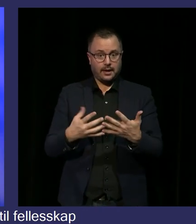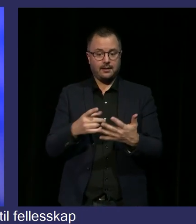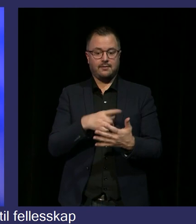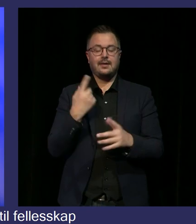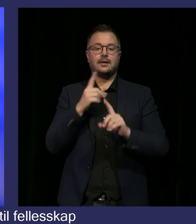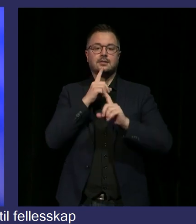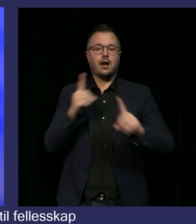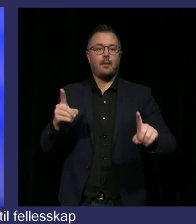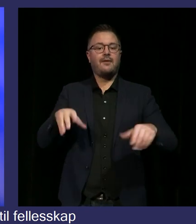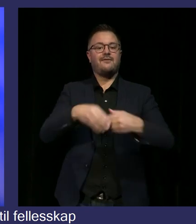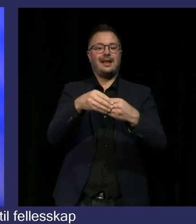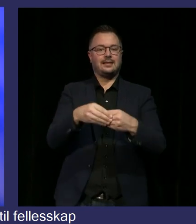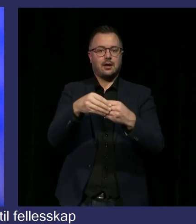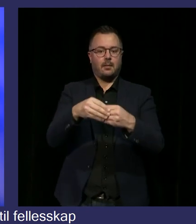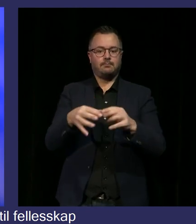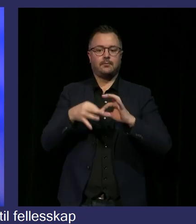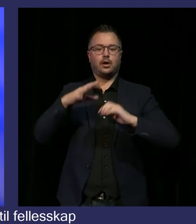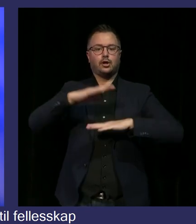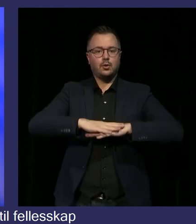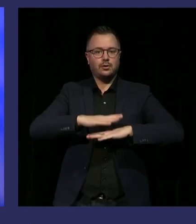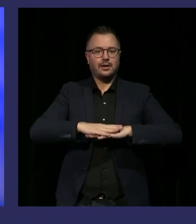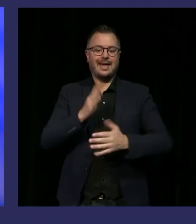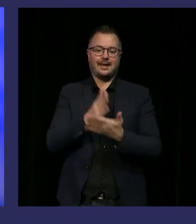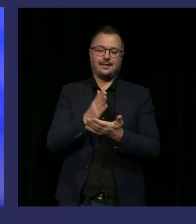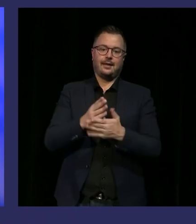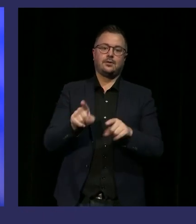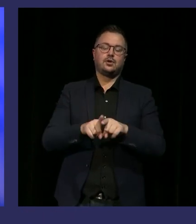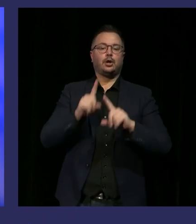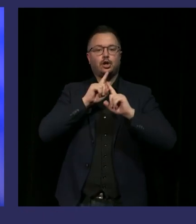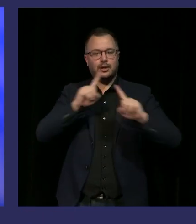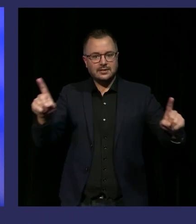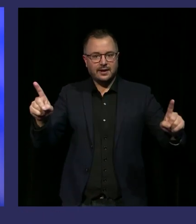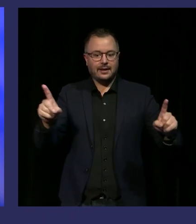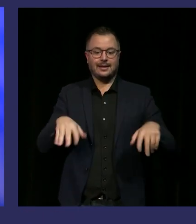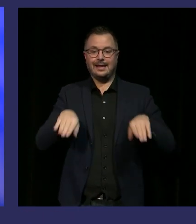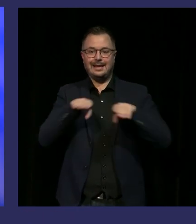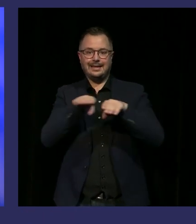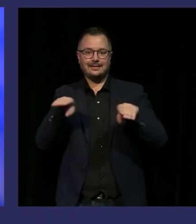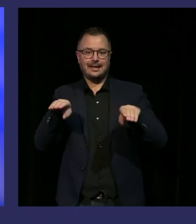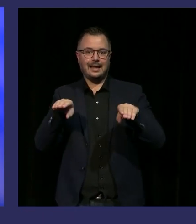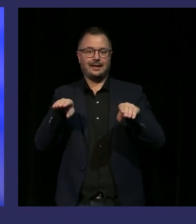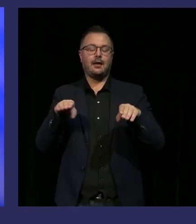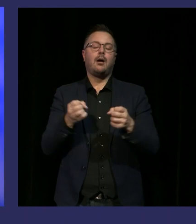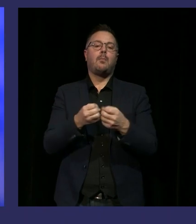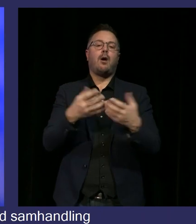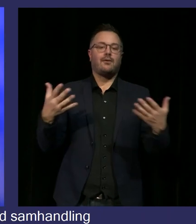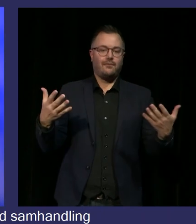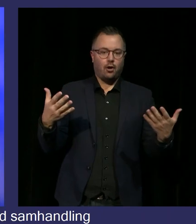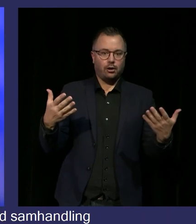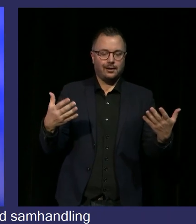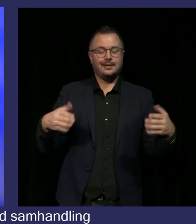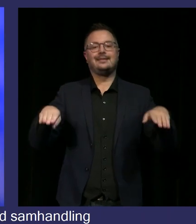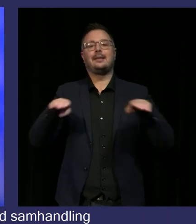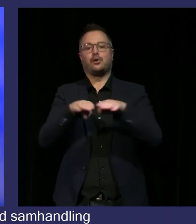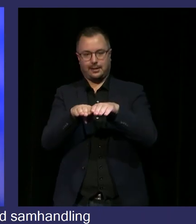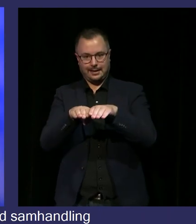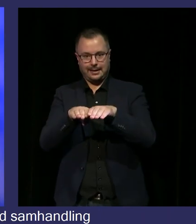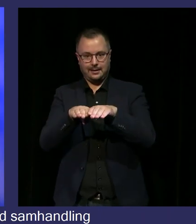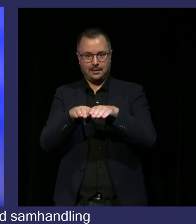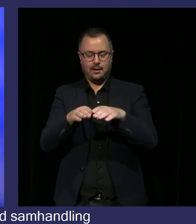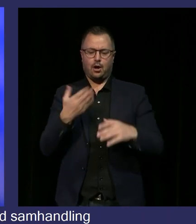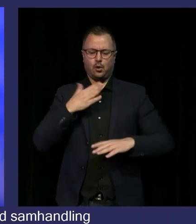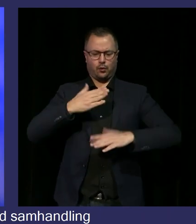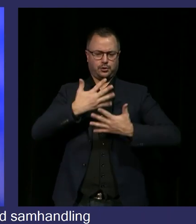om grunnleggende rettigheter som ytringsfrihet, likestilling, mangfold, demokrati. Et godt språk